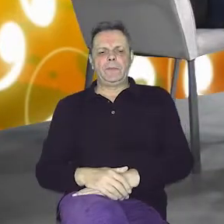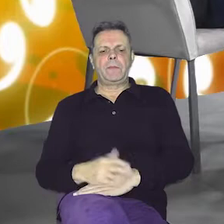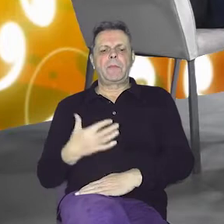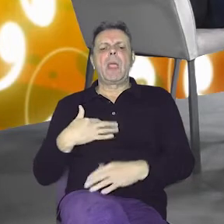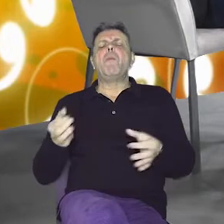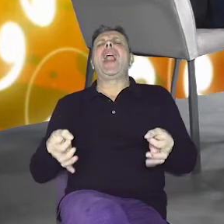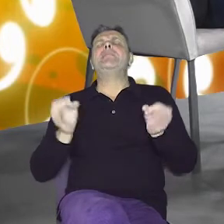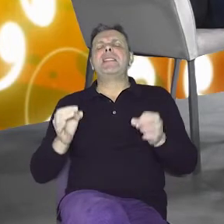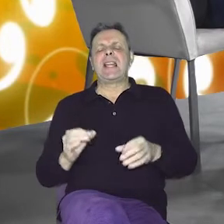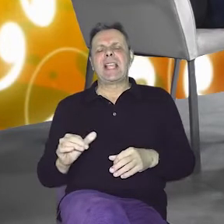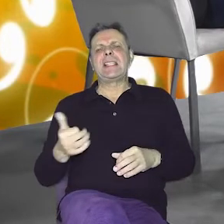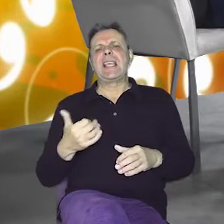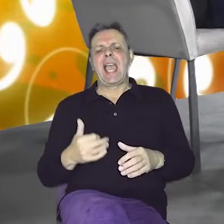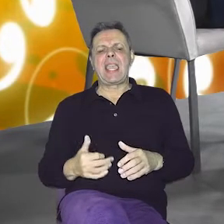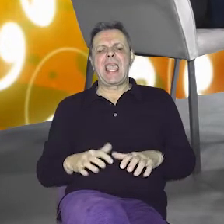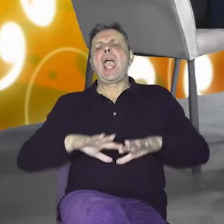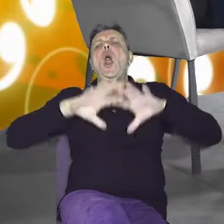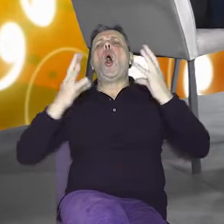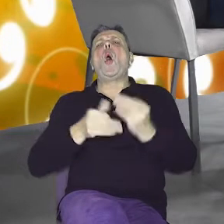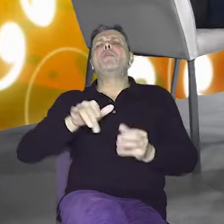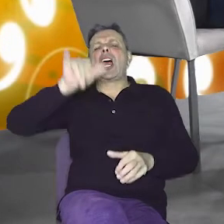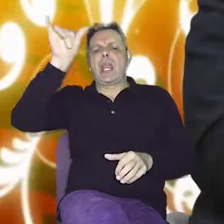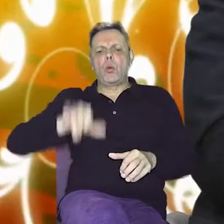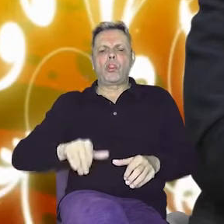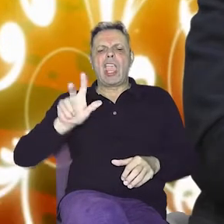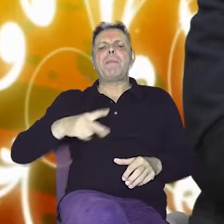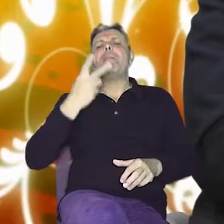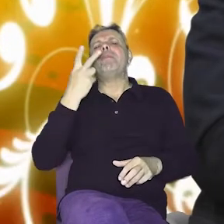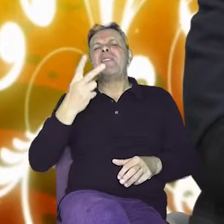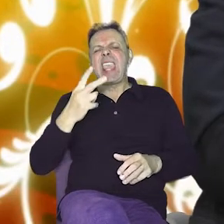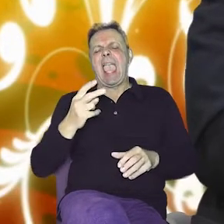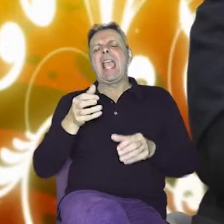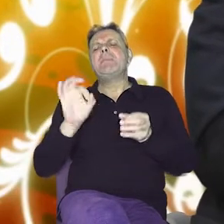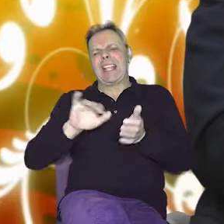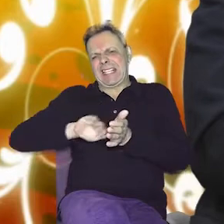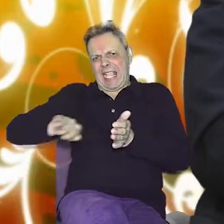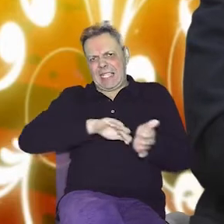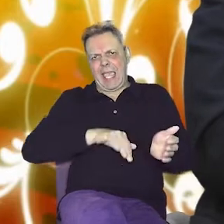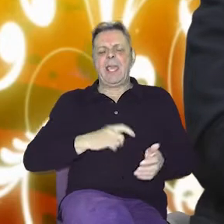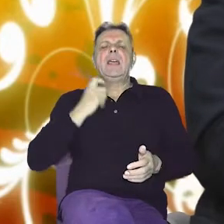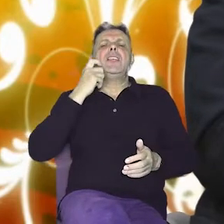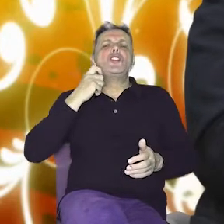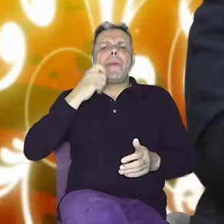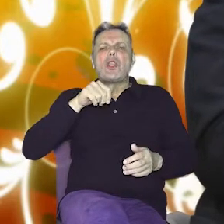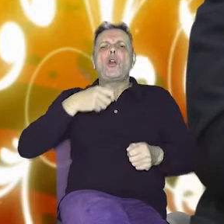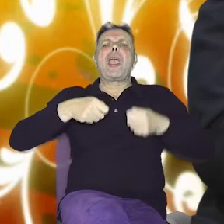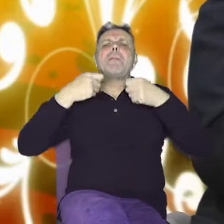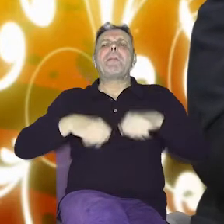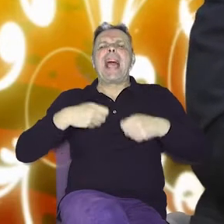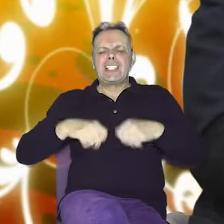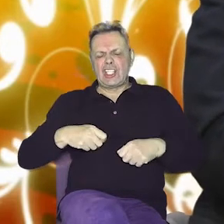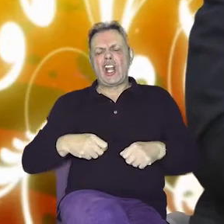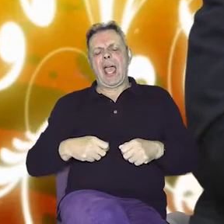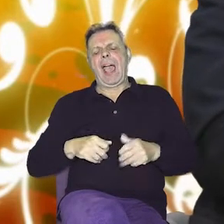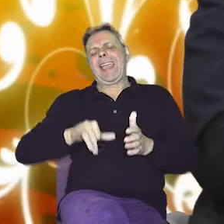moja specijalizacija je opća kirurgija i imam dvije subspecijalizacije, i to iz traumatologije i plastično